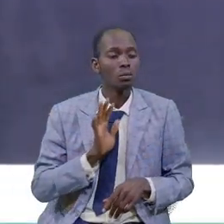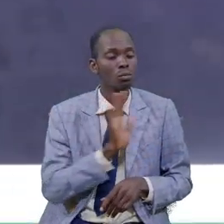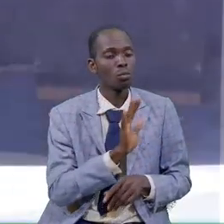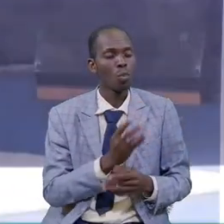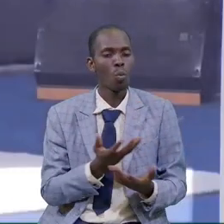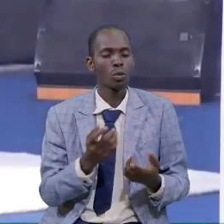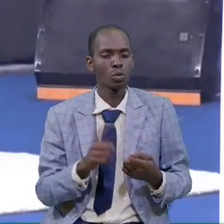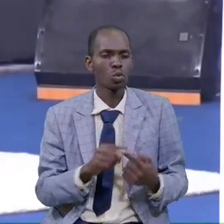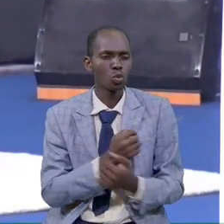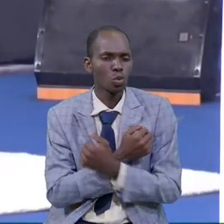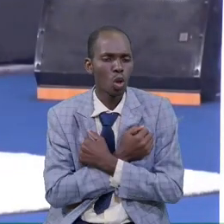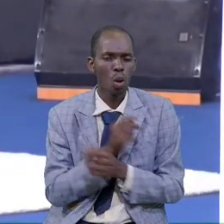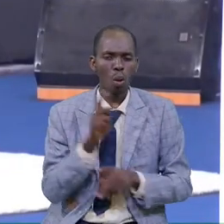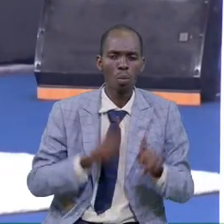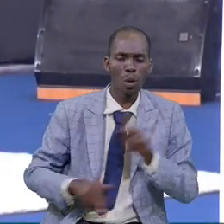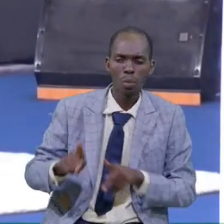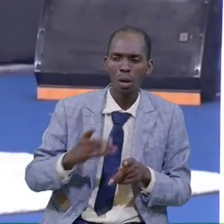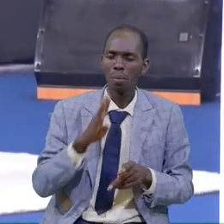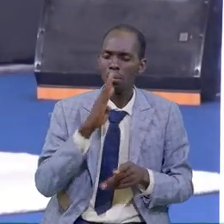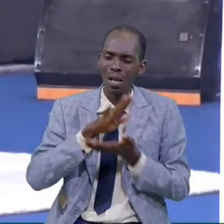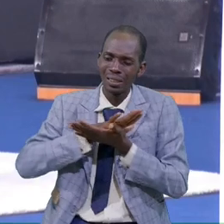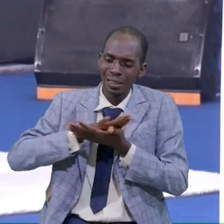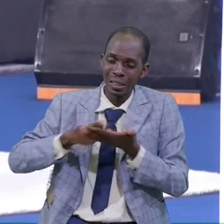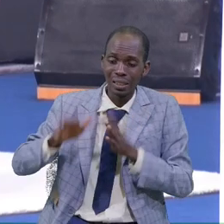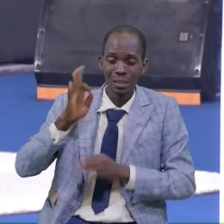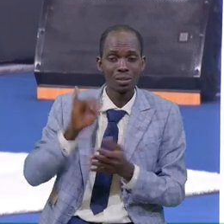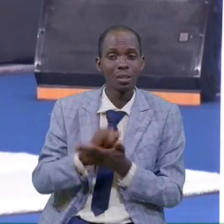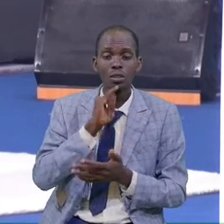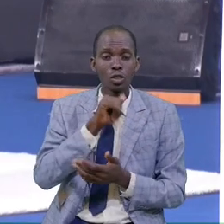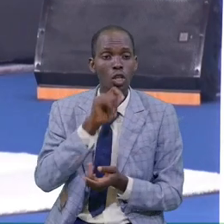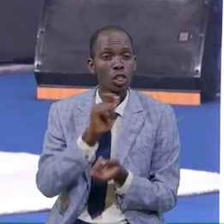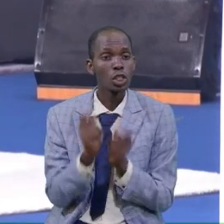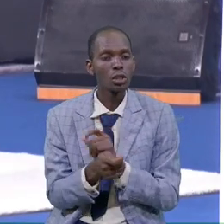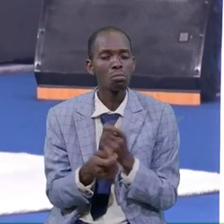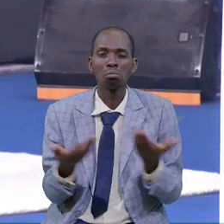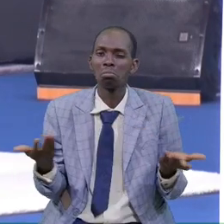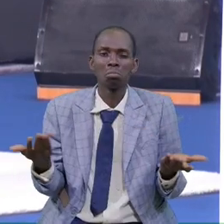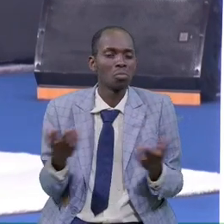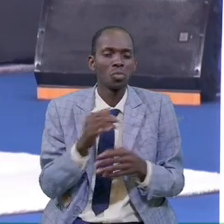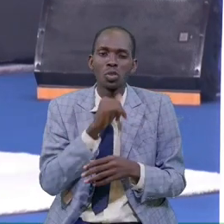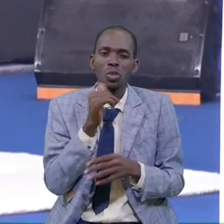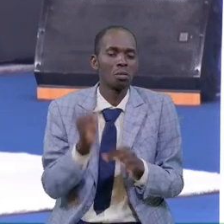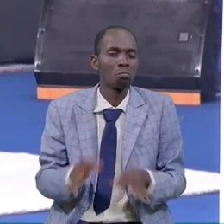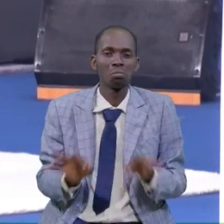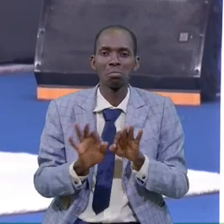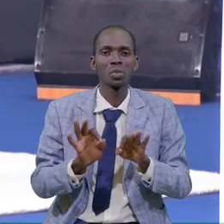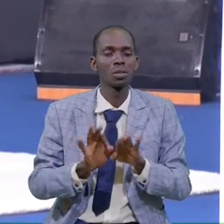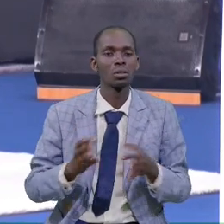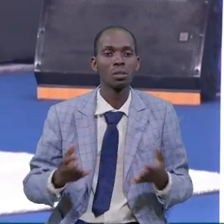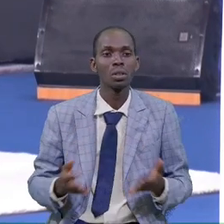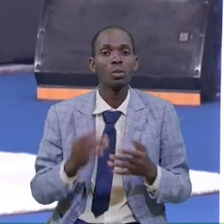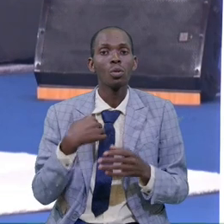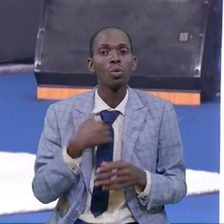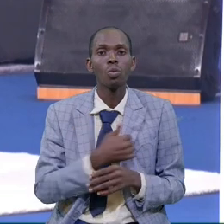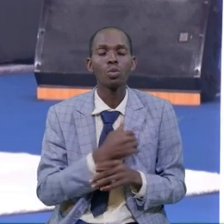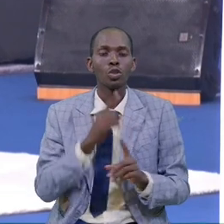le fait d'aimer les gens, être gentil envers les gens, si cela n'a pas été changé, qu'est-ce que cela aura fait? Nous parlons de changer le